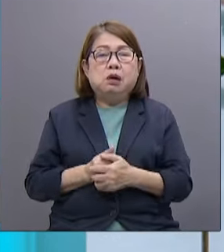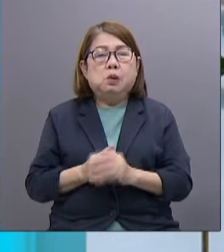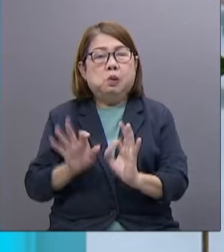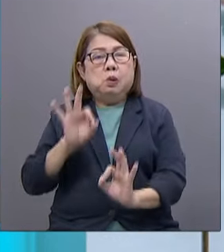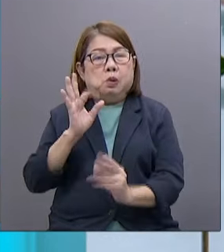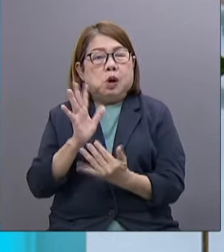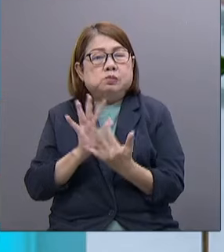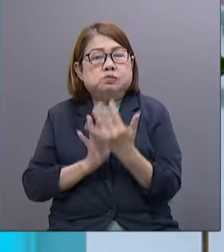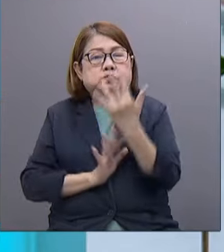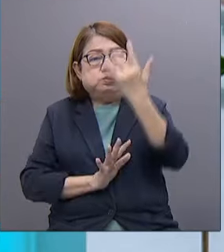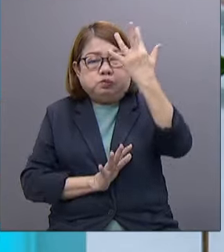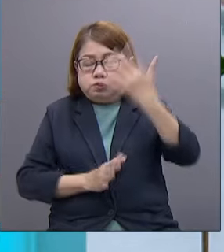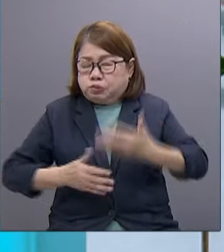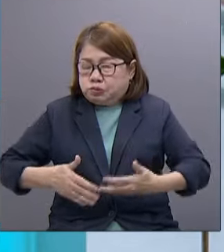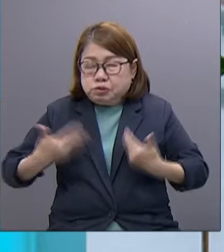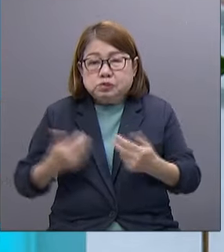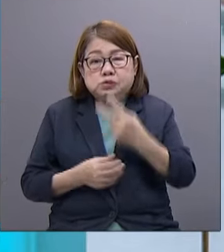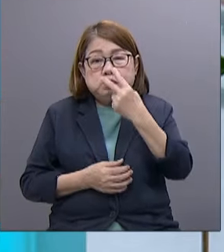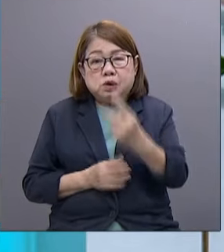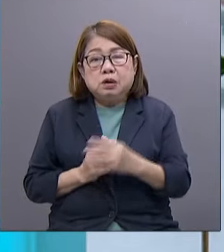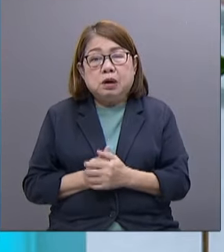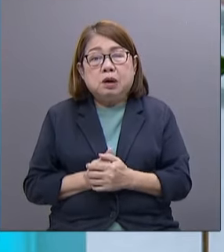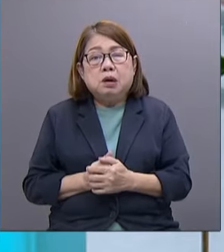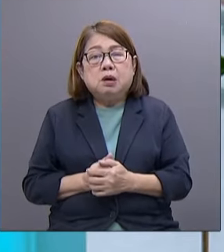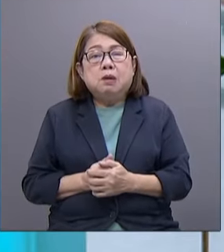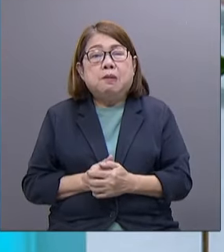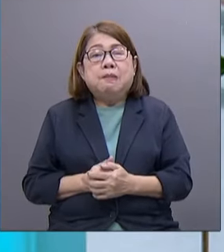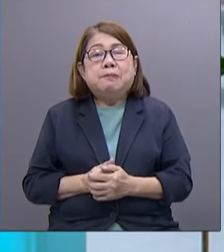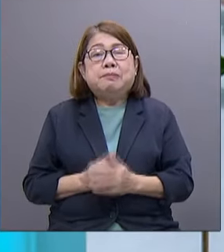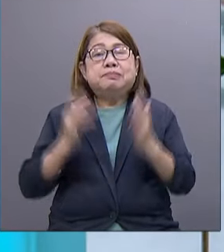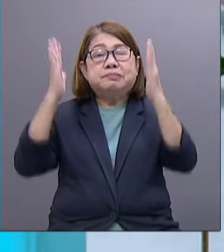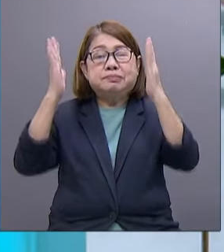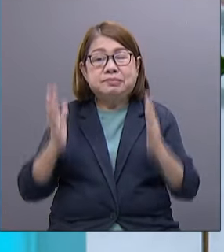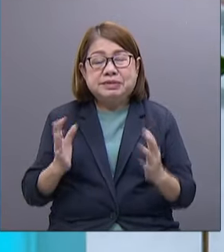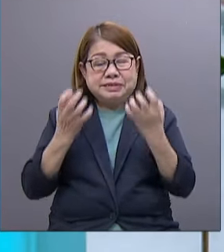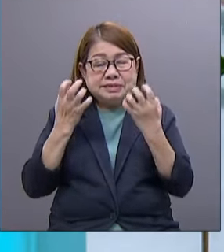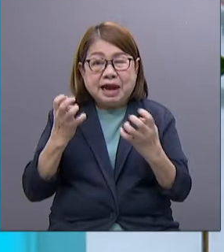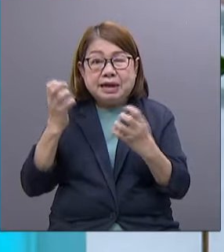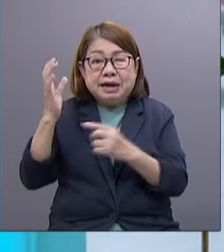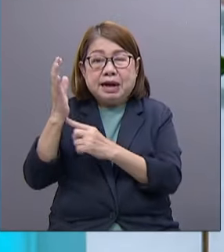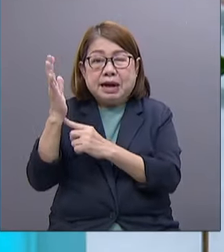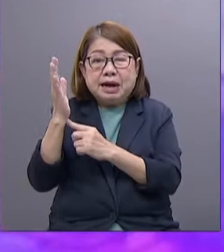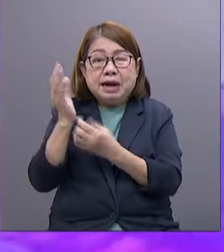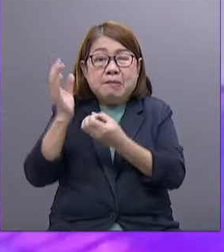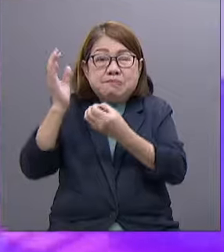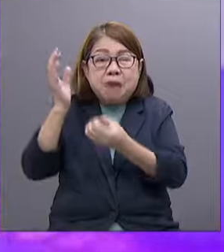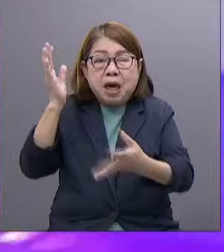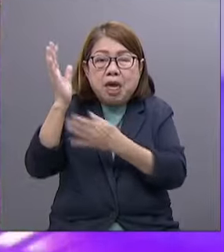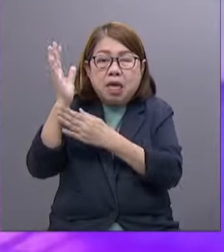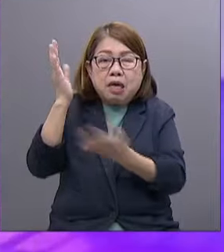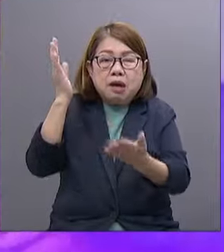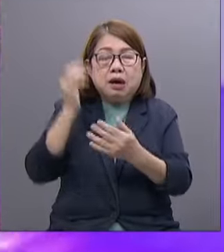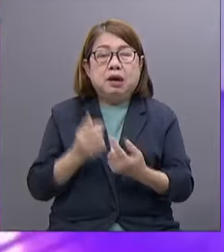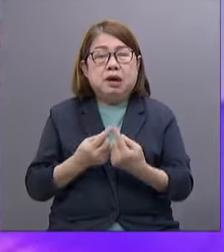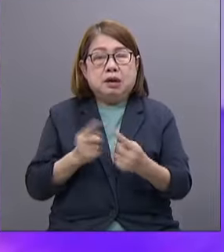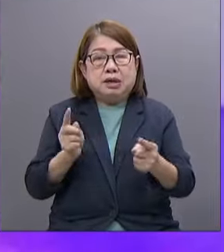รุนแรงนะครับนะฮะสังเกตได้จากพวกคอนกรีตที่แตกลงมานะครับแล้วก็โดยเฉพาะอย่างยิ่งตรงส่วนกลางของอาคารนะครับนั่น